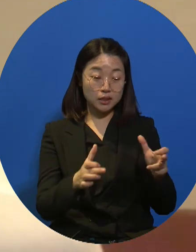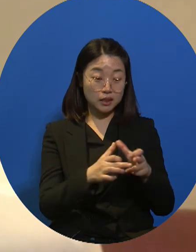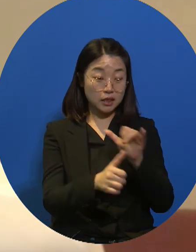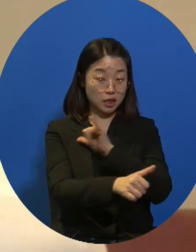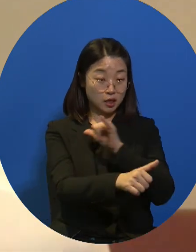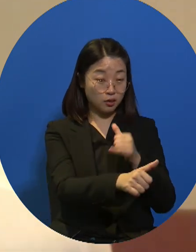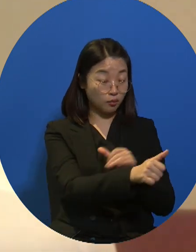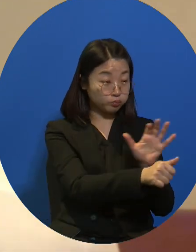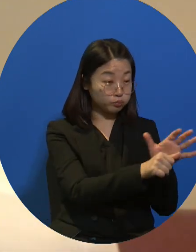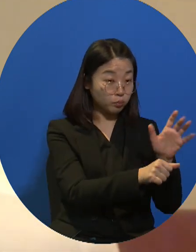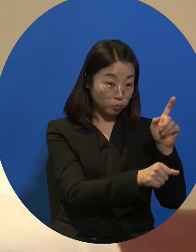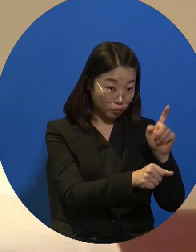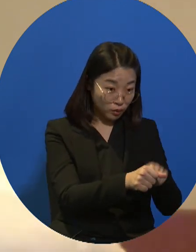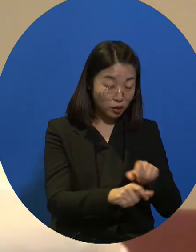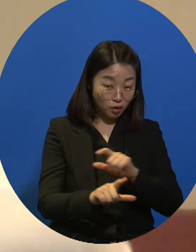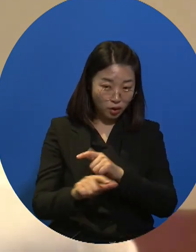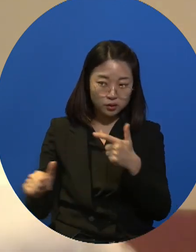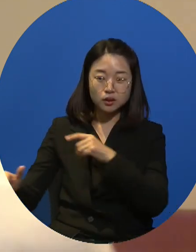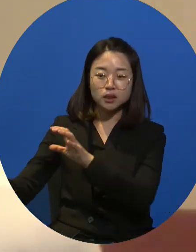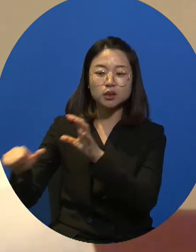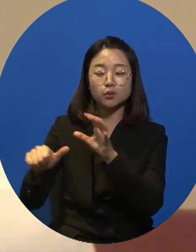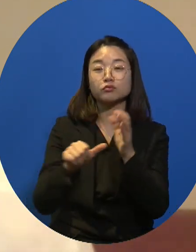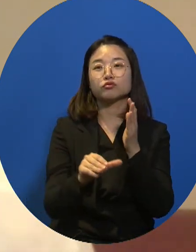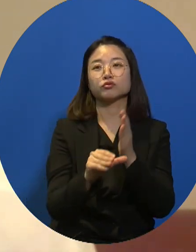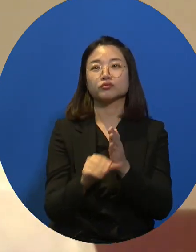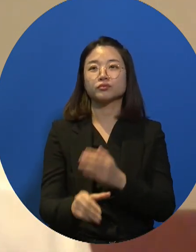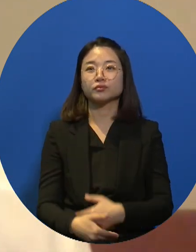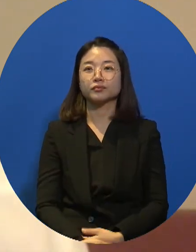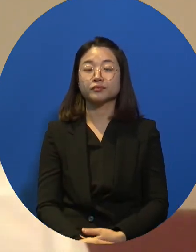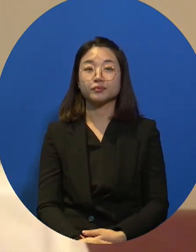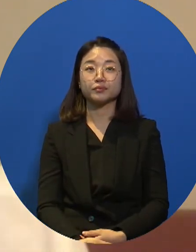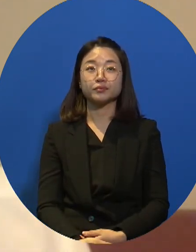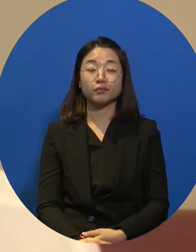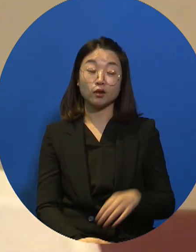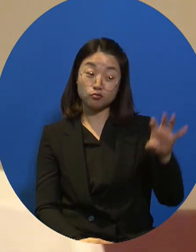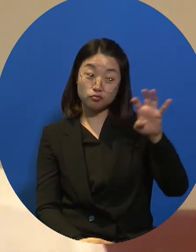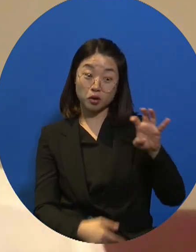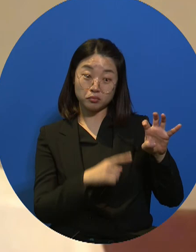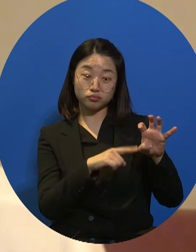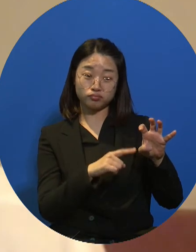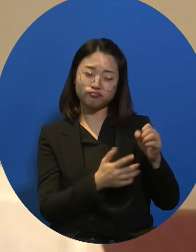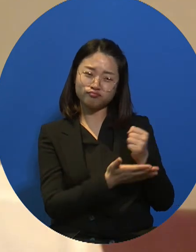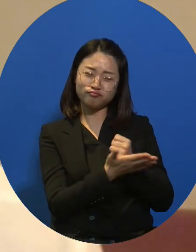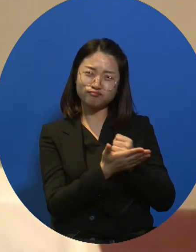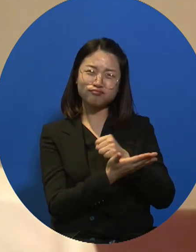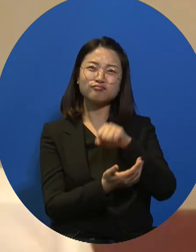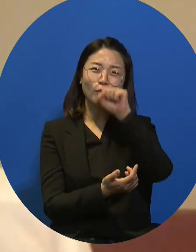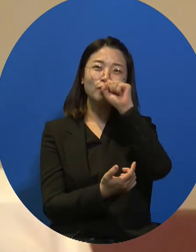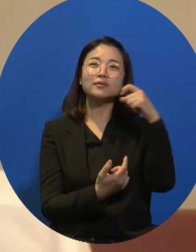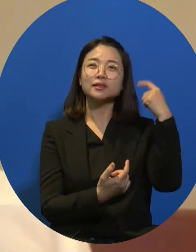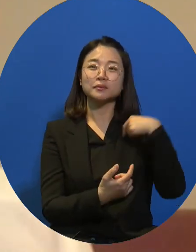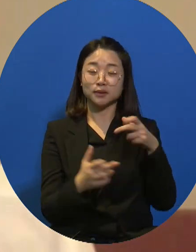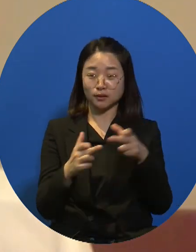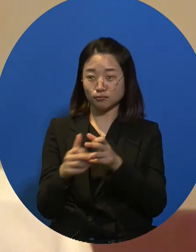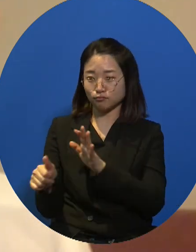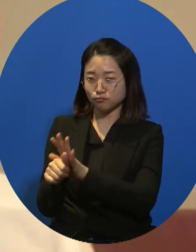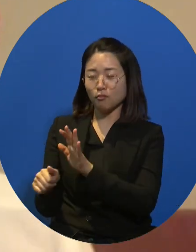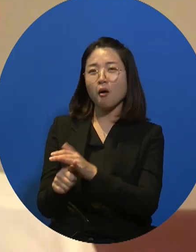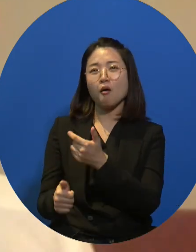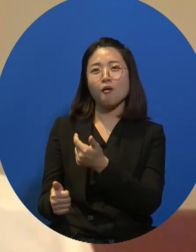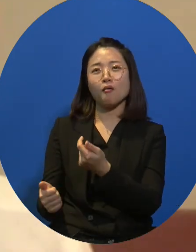옹호를 위해서 다양한 시스템들을 활용하고 있습니다. 유럽은 어찌 보면 운이 좋다고 볼 수가 있겠는데요.